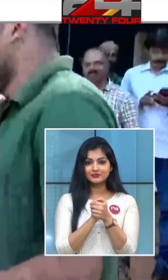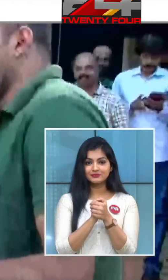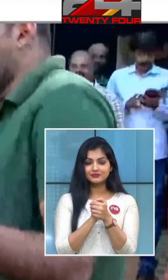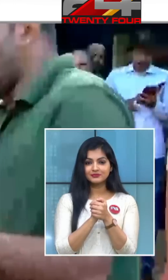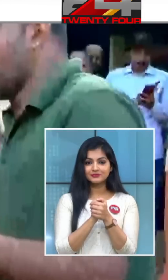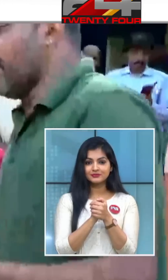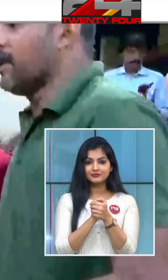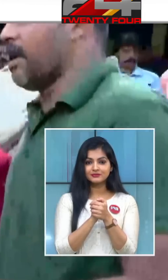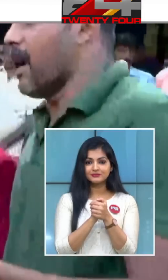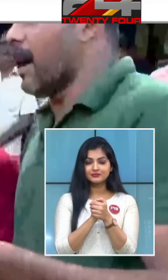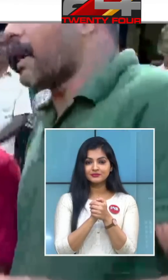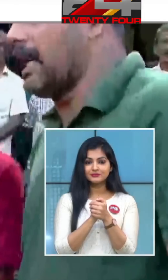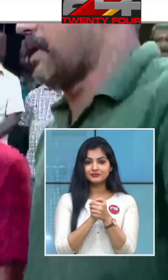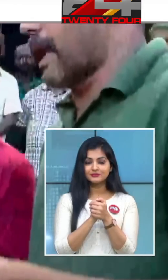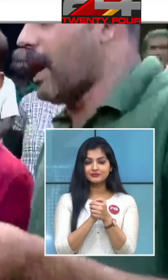കാരുണ്യമായി ബെത്ലഹേമിന്റെ